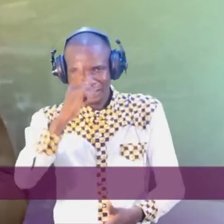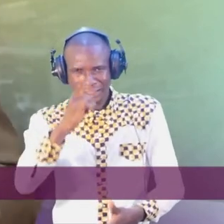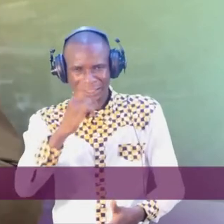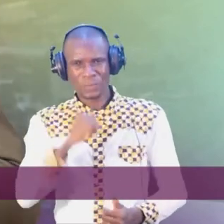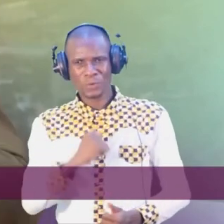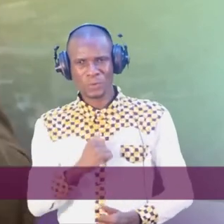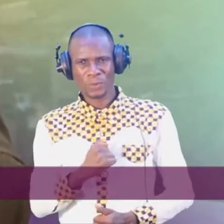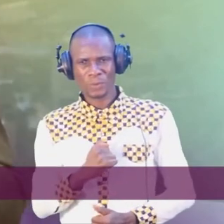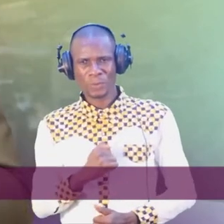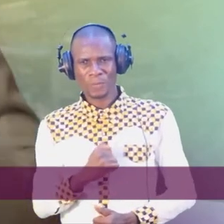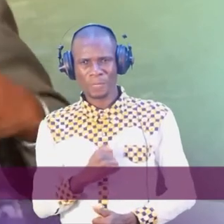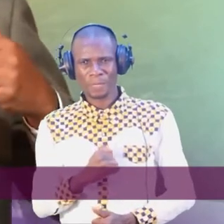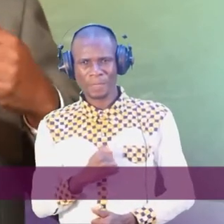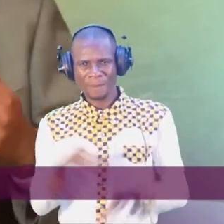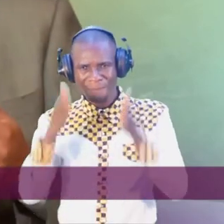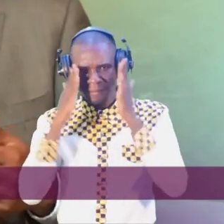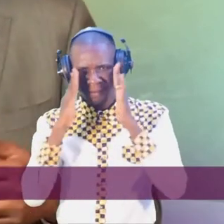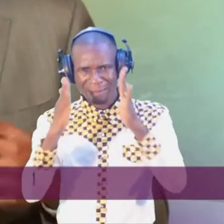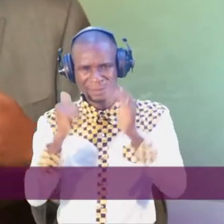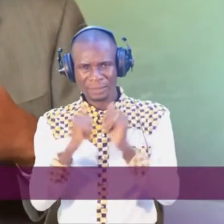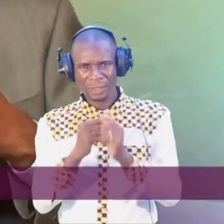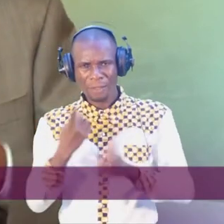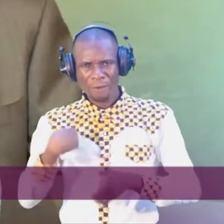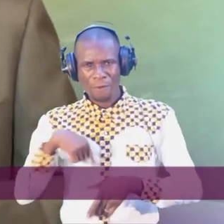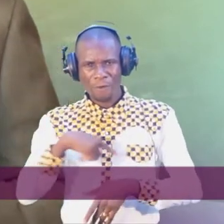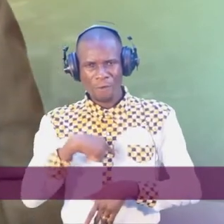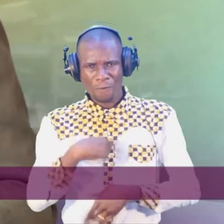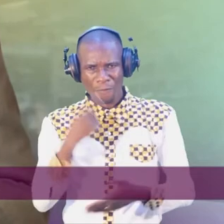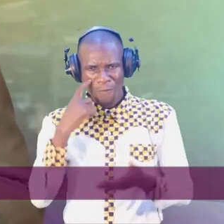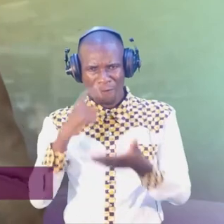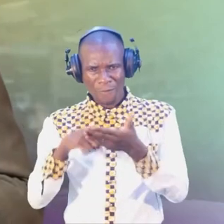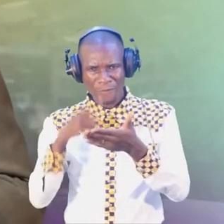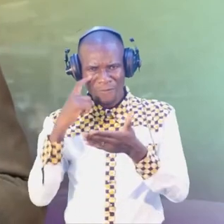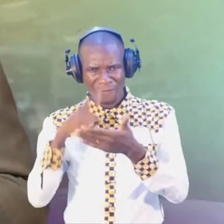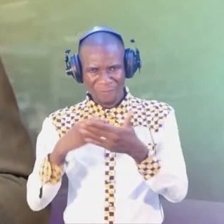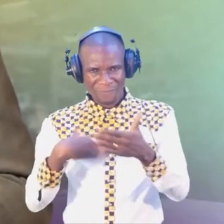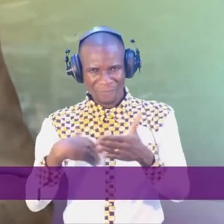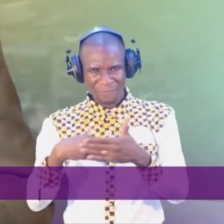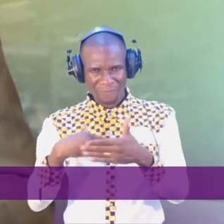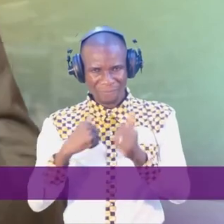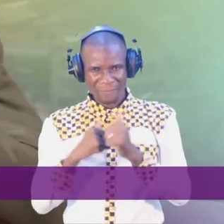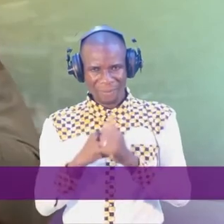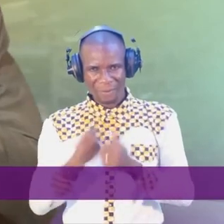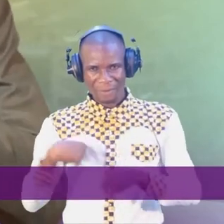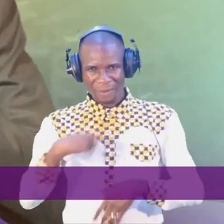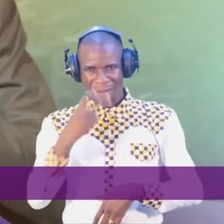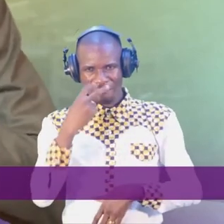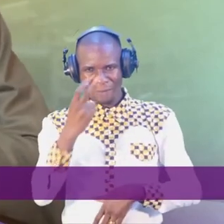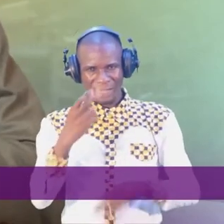lako ukigundua mwanafunzi ambaye ana adabu na akili,